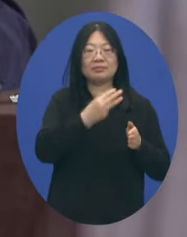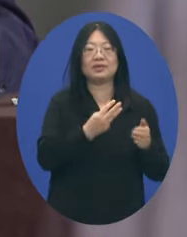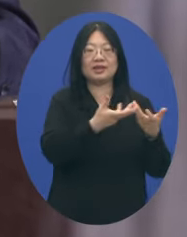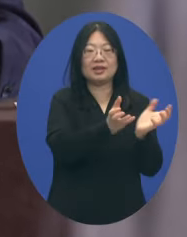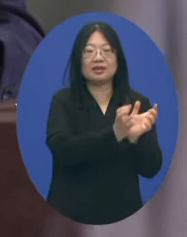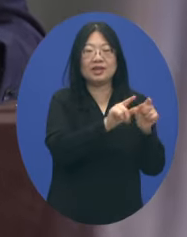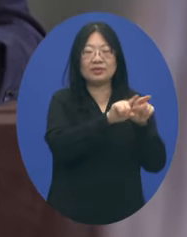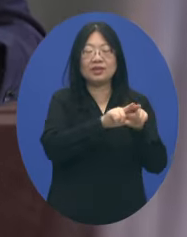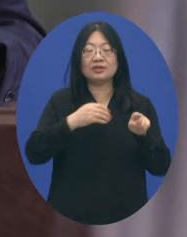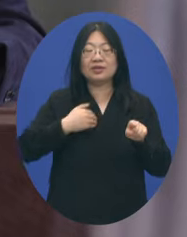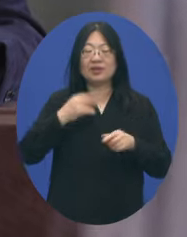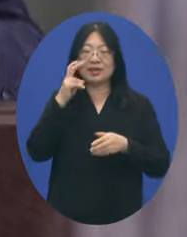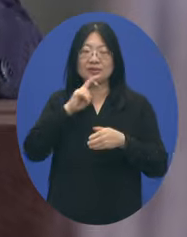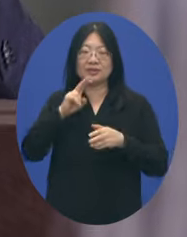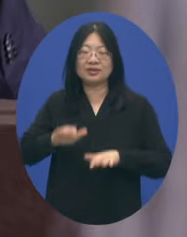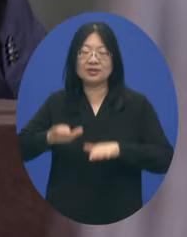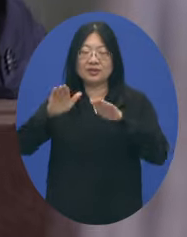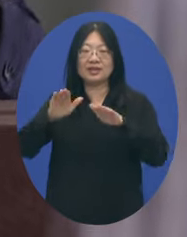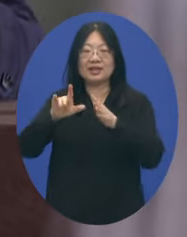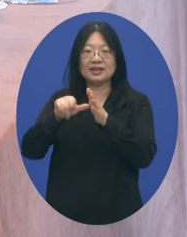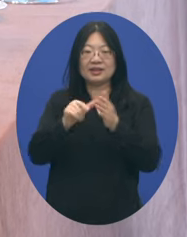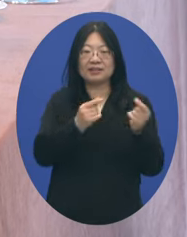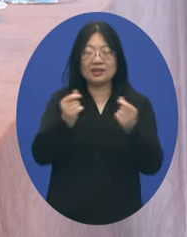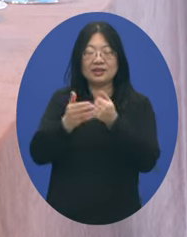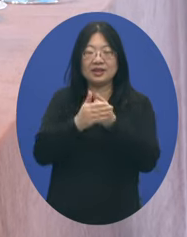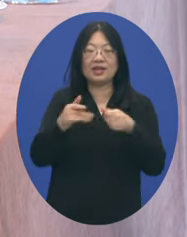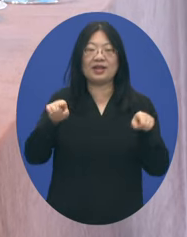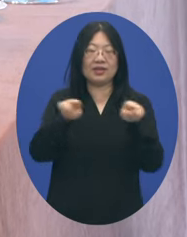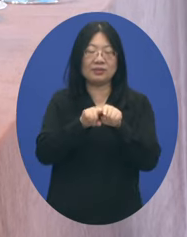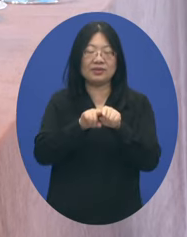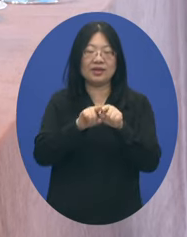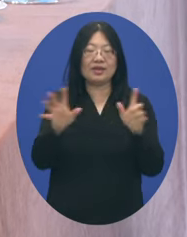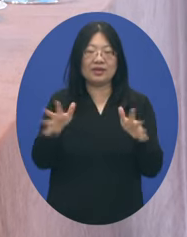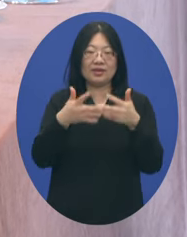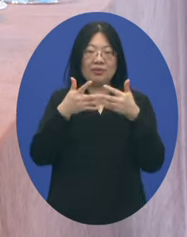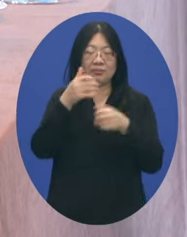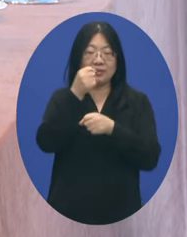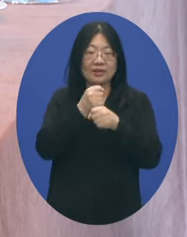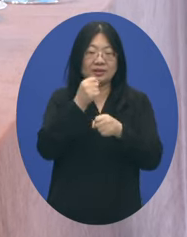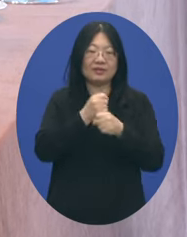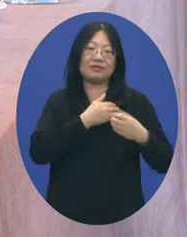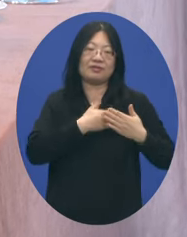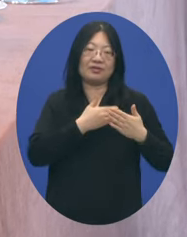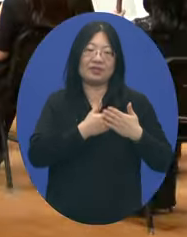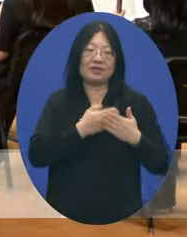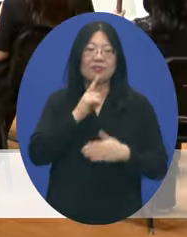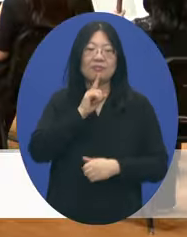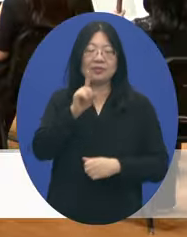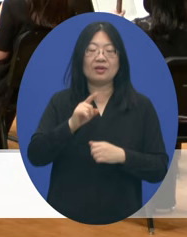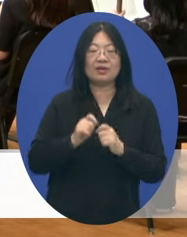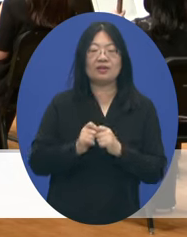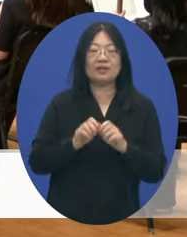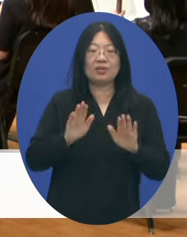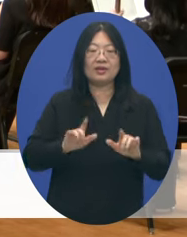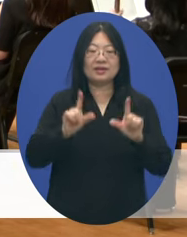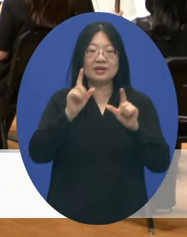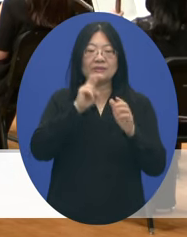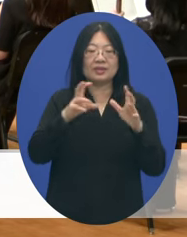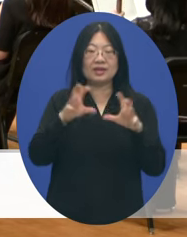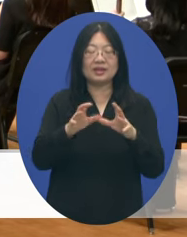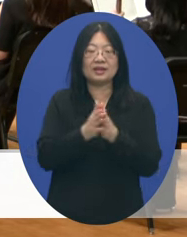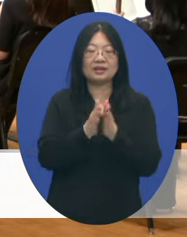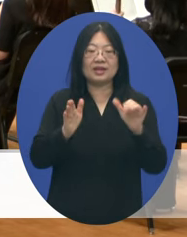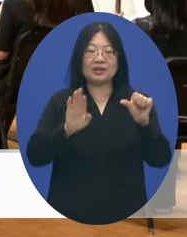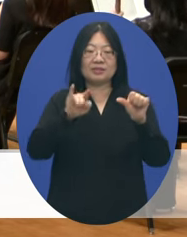자신의 음악적인 성장 시기가 비슷하다며 함께 색채를 만들어 나가는데 설렘이 있다고 말했습니다. 올해는 신년 음악회를